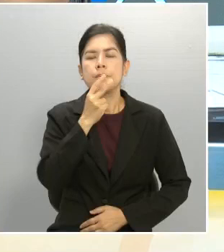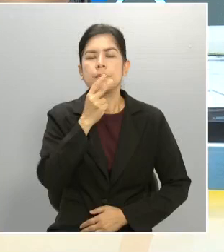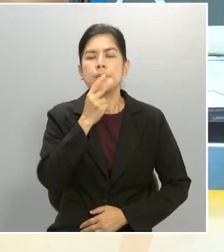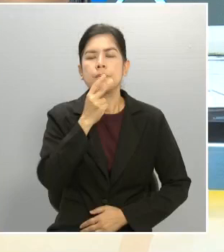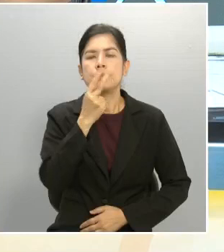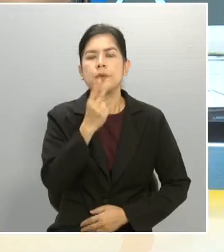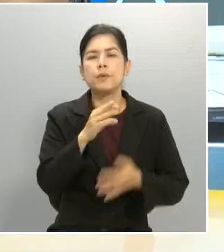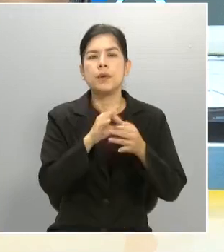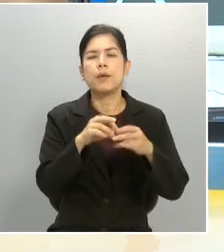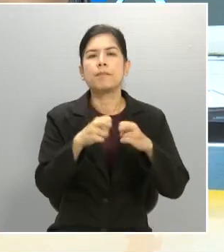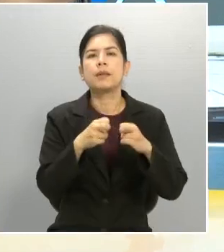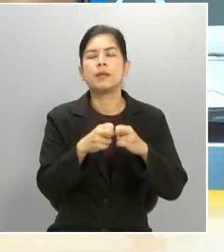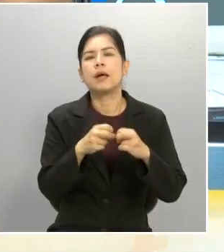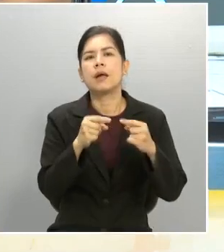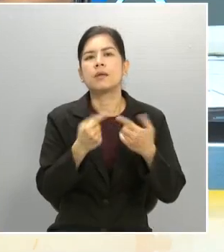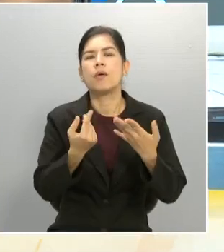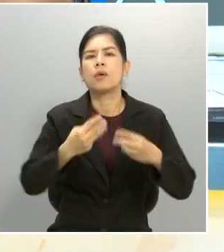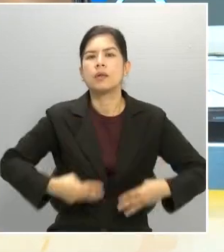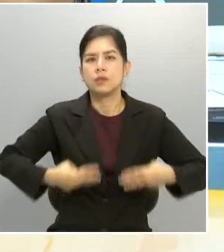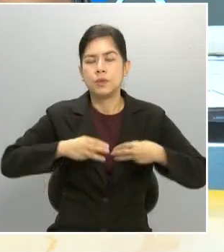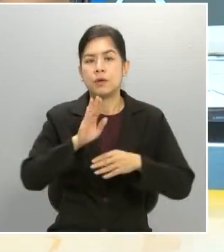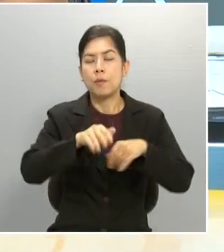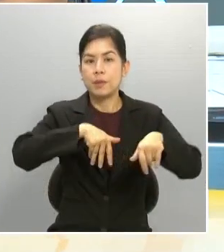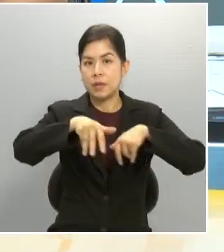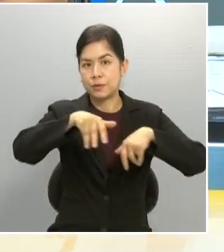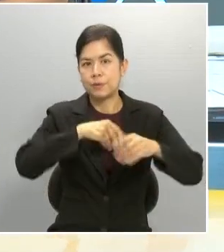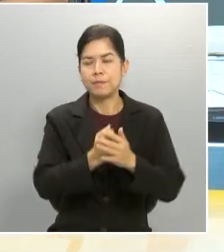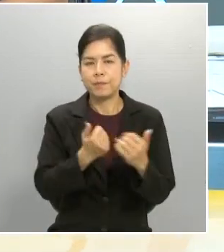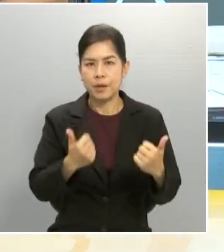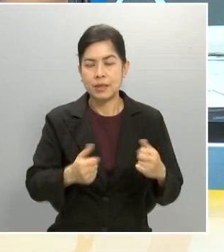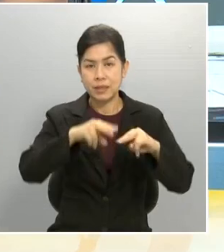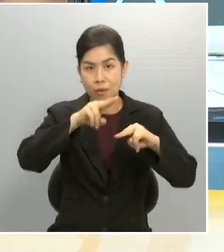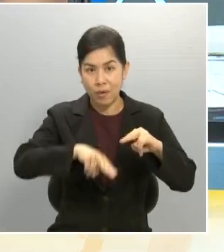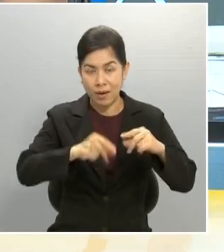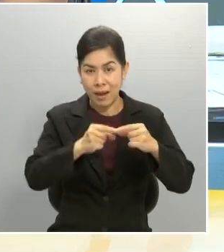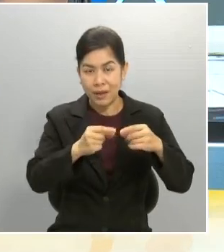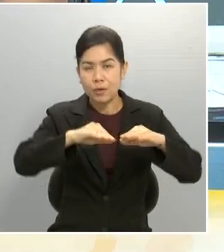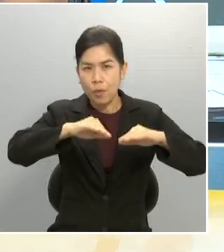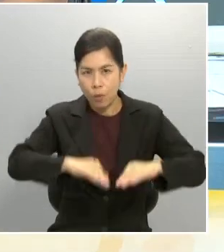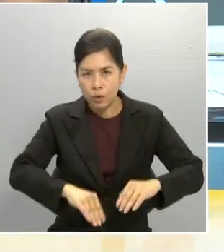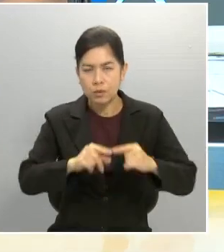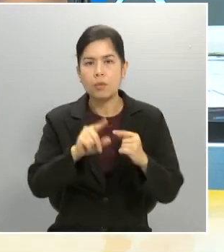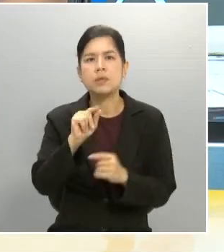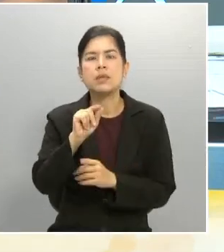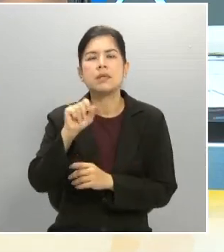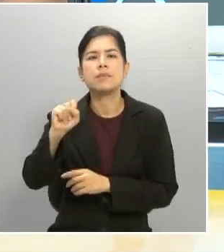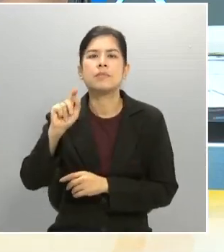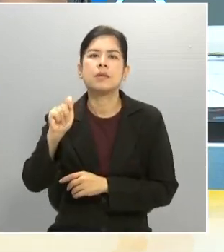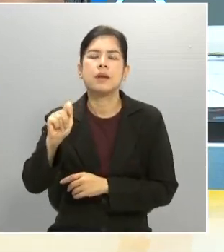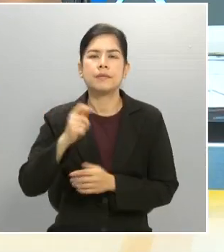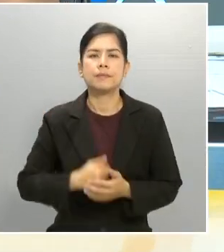พร้อมกันหน่อยมีข่าวดีนะครับไข่ไก่ลดราคาลง 20สตางค์มีผลตั้งแต่เมื่อวานนี้เลยนะครับท่านผู้ชมครับ